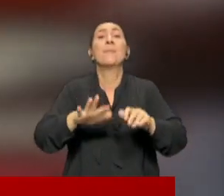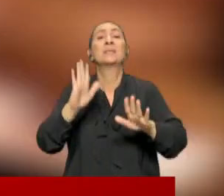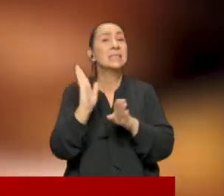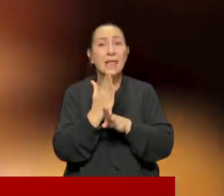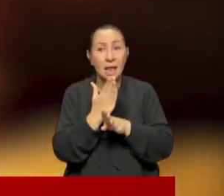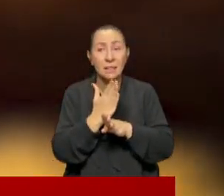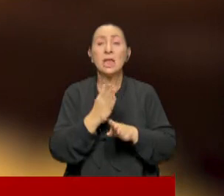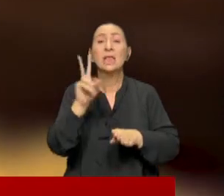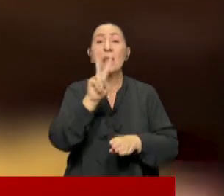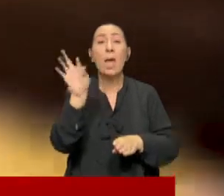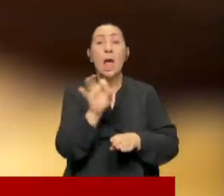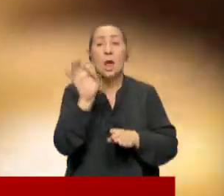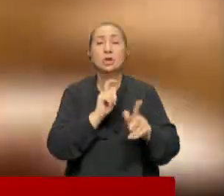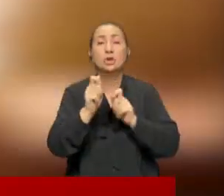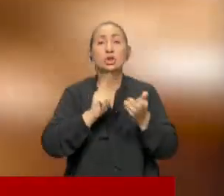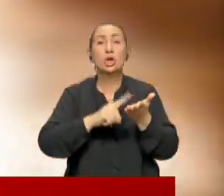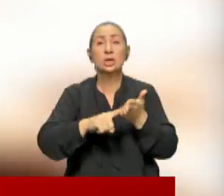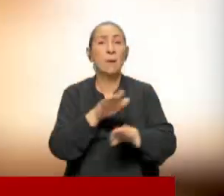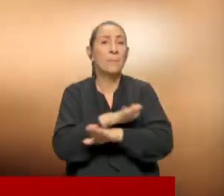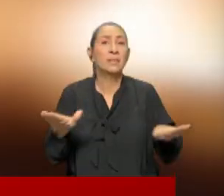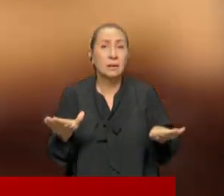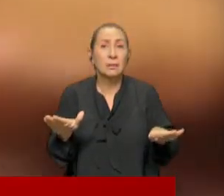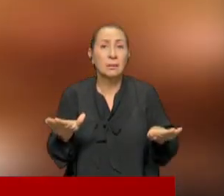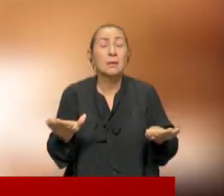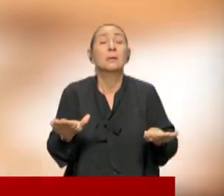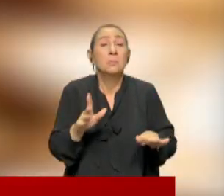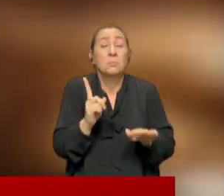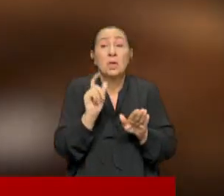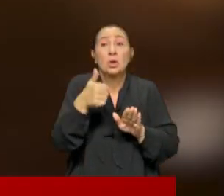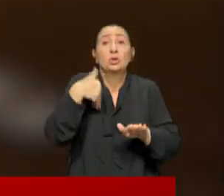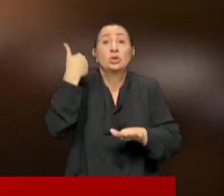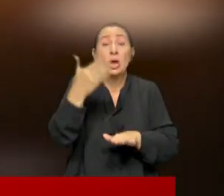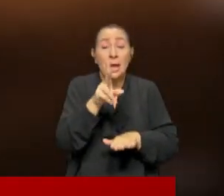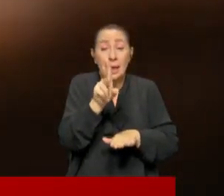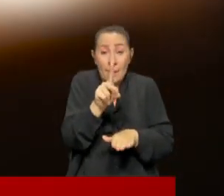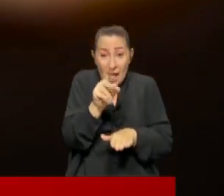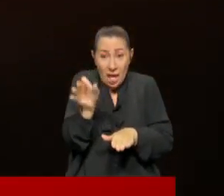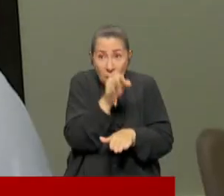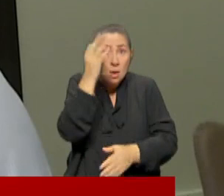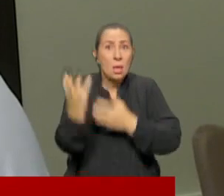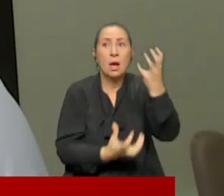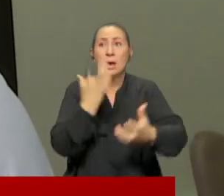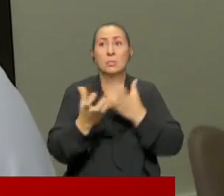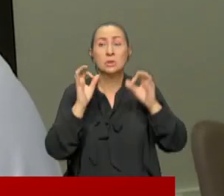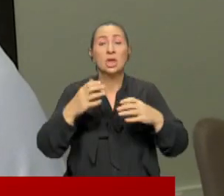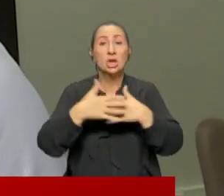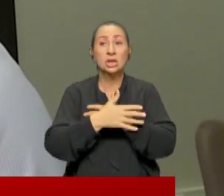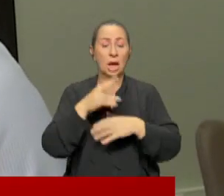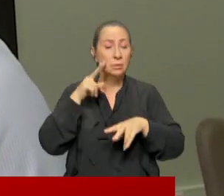kullanılmamasının sebebi 20 Eylül'de sözleşmenin sona ermesiydi. Bir gün sonra 21 Eylül'de çıktı yangın. Gece